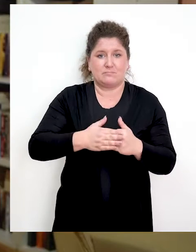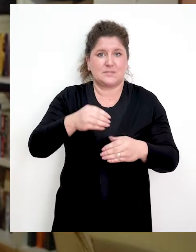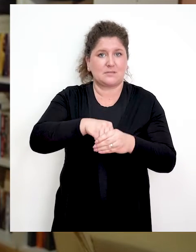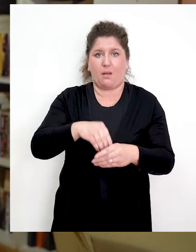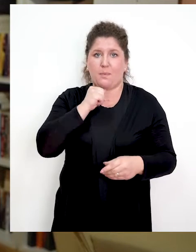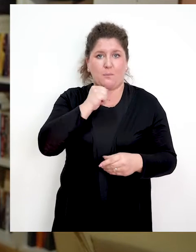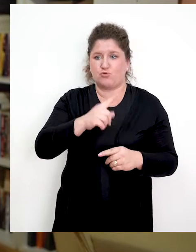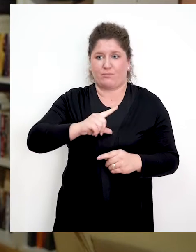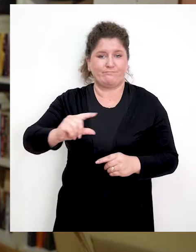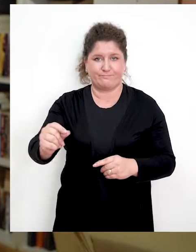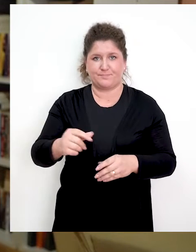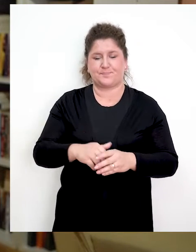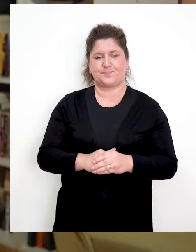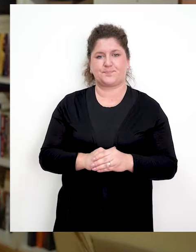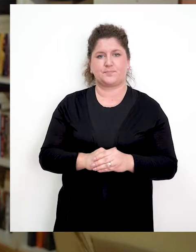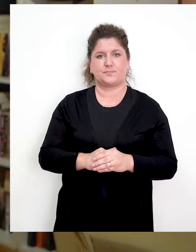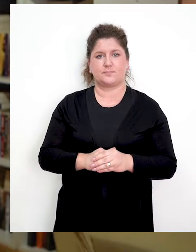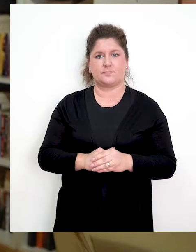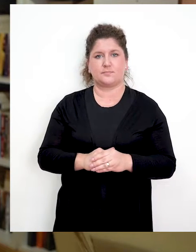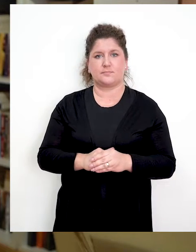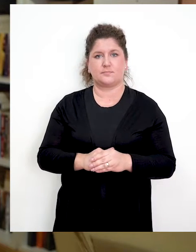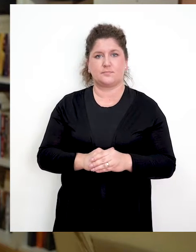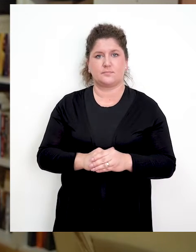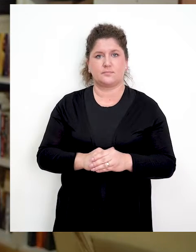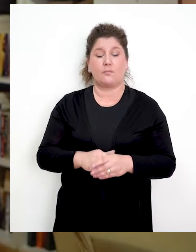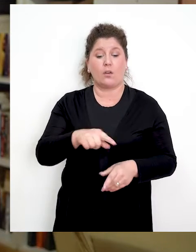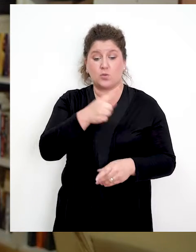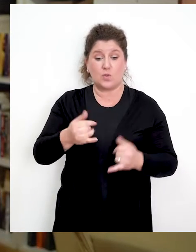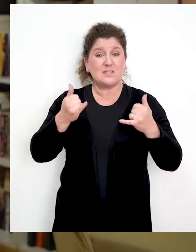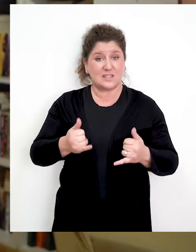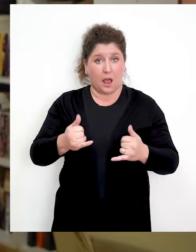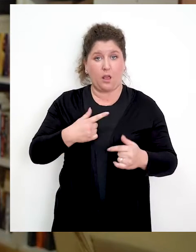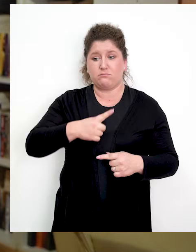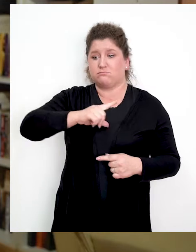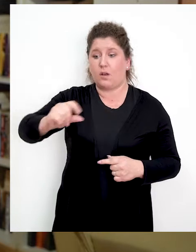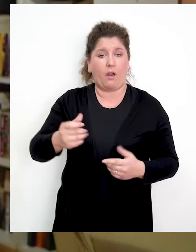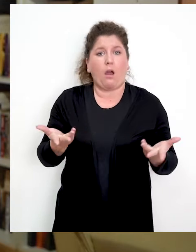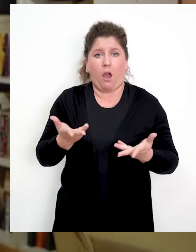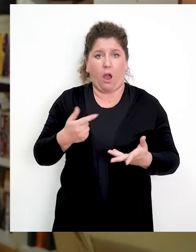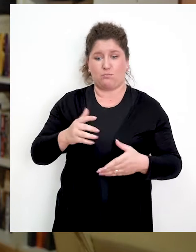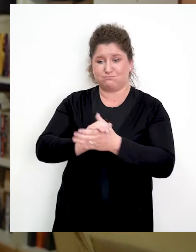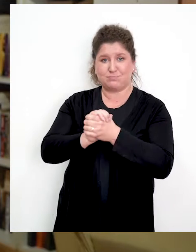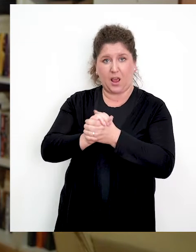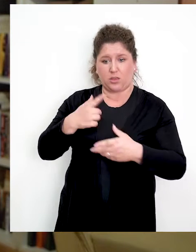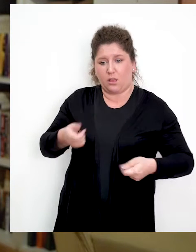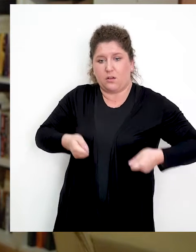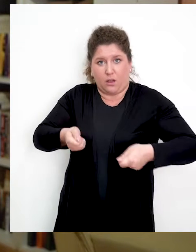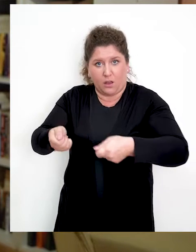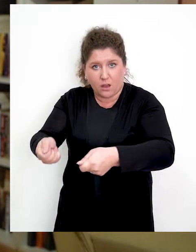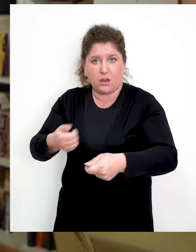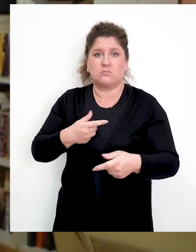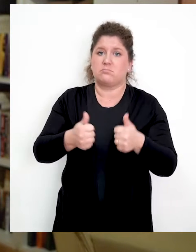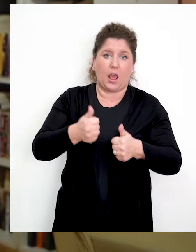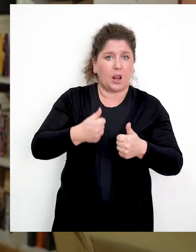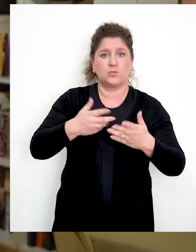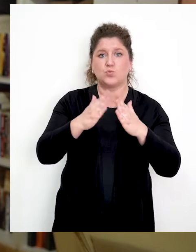Do sada sam izlazila da me je friend nosio, da su me susjedi nosili, pomagali. I zahvaljujem im još jednom u to ime,